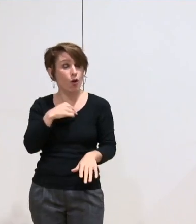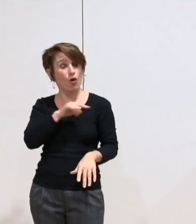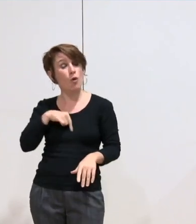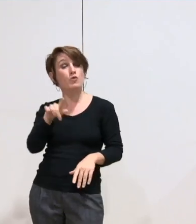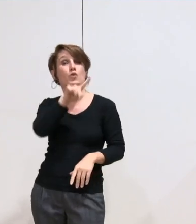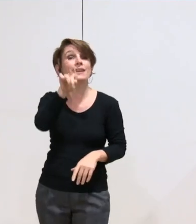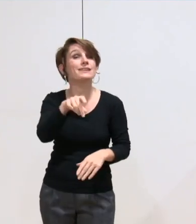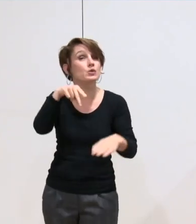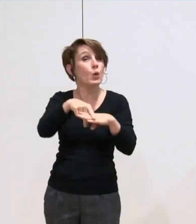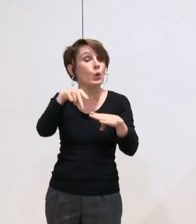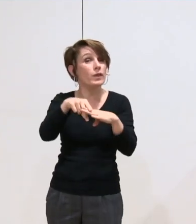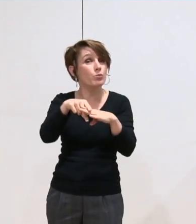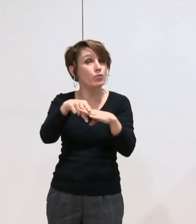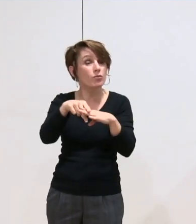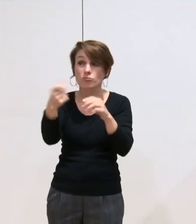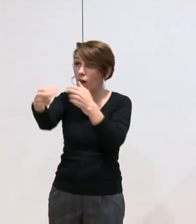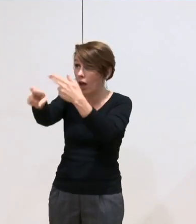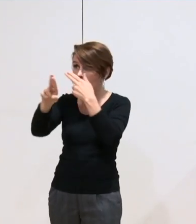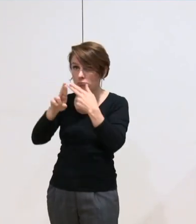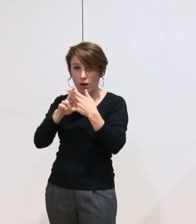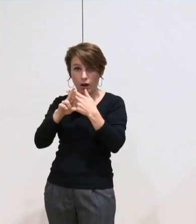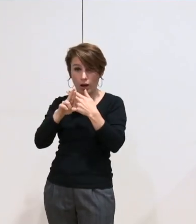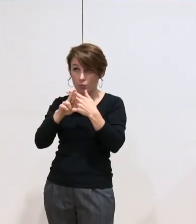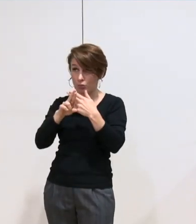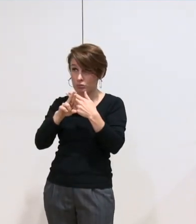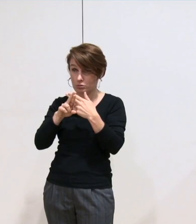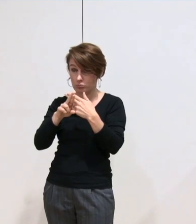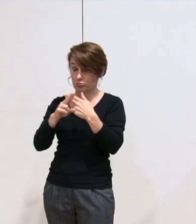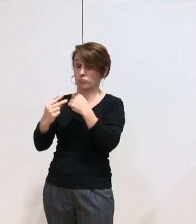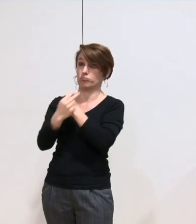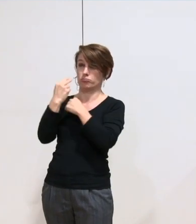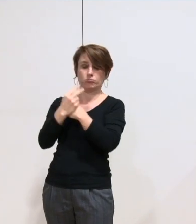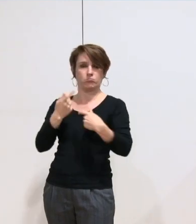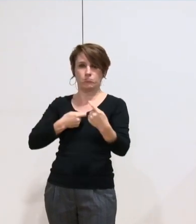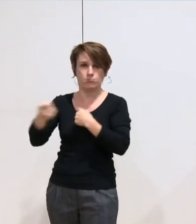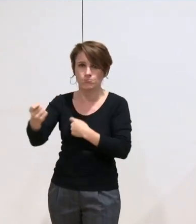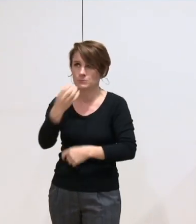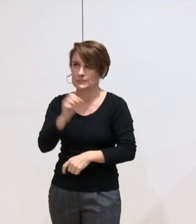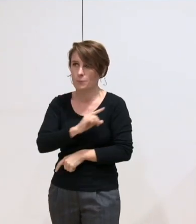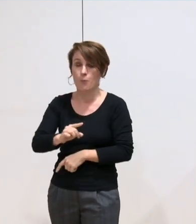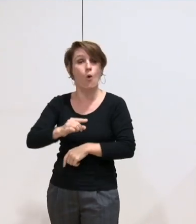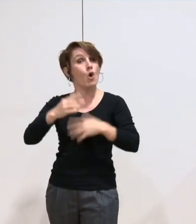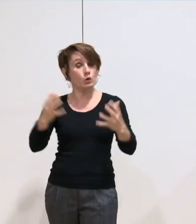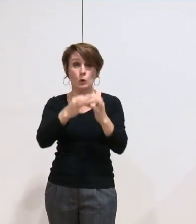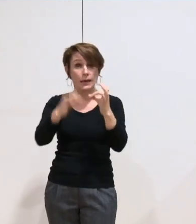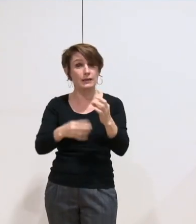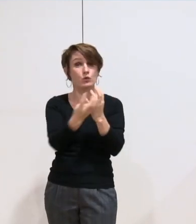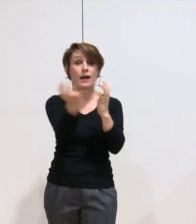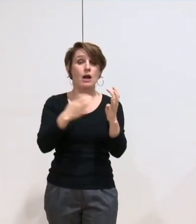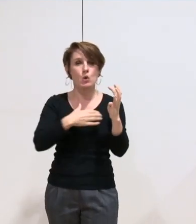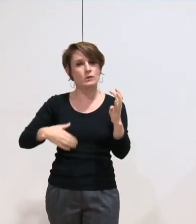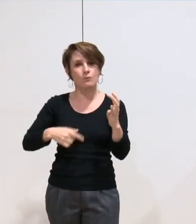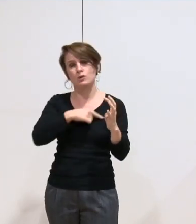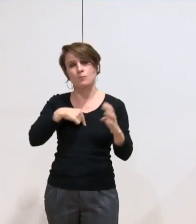réponse, creuse au demeurant, n'était pas la bonne. Nous allons donc quitter ce conseil, vous laisser entre vous parce